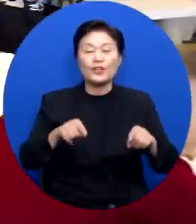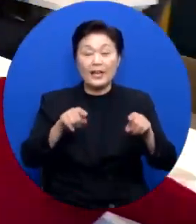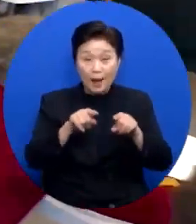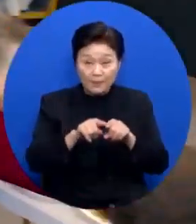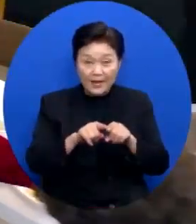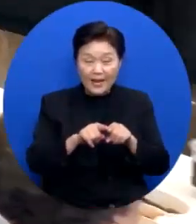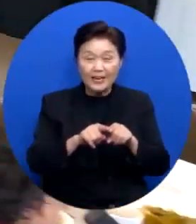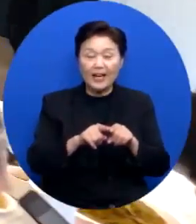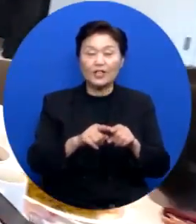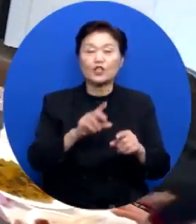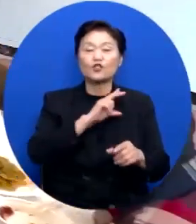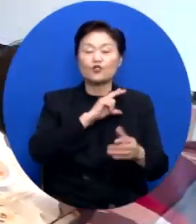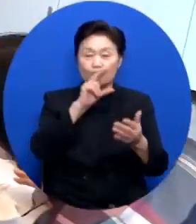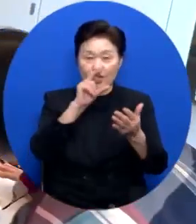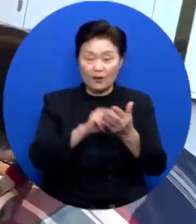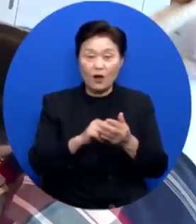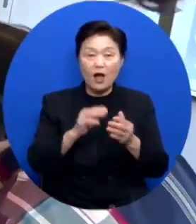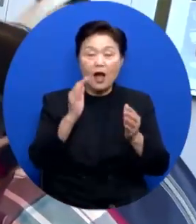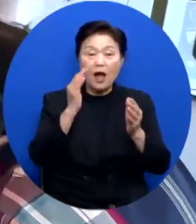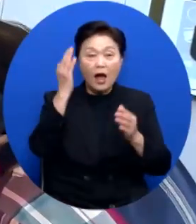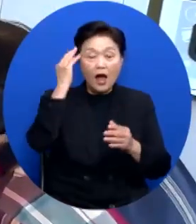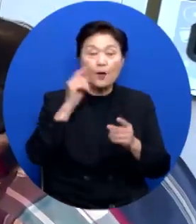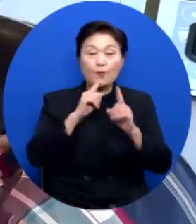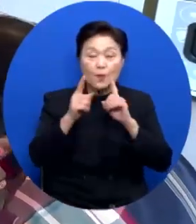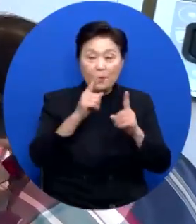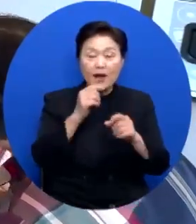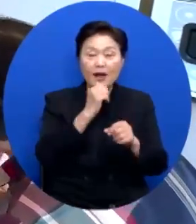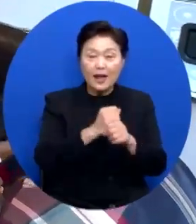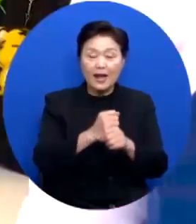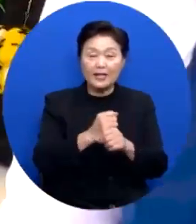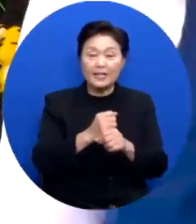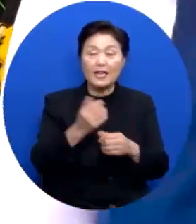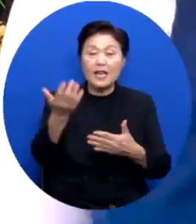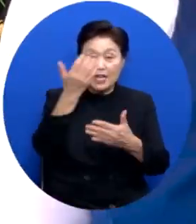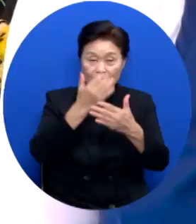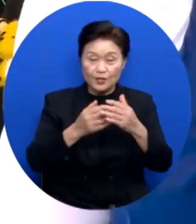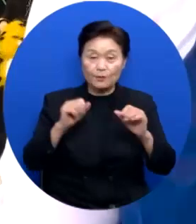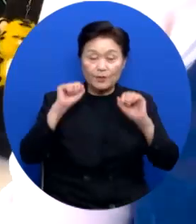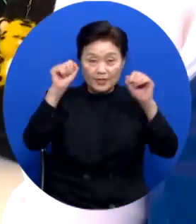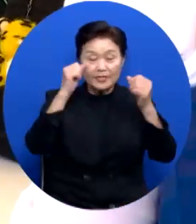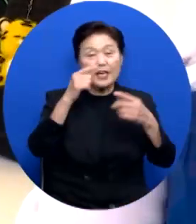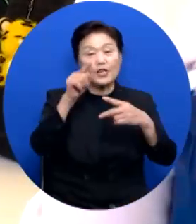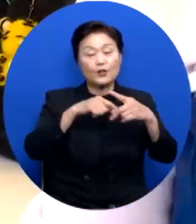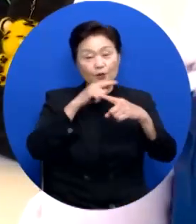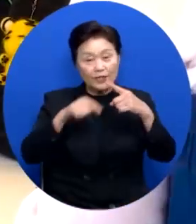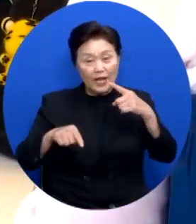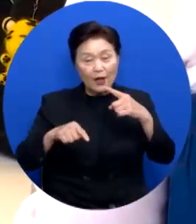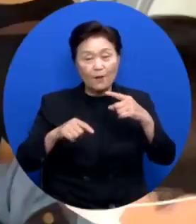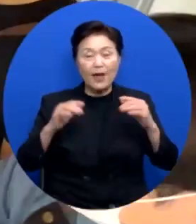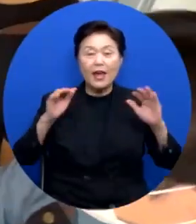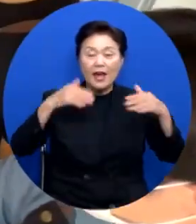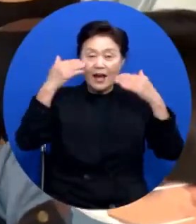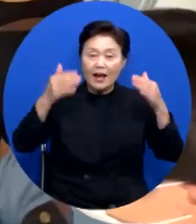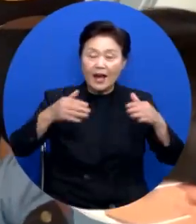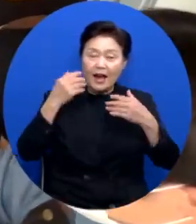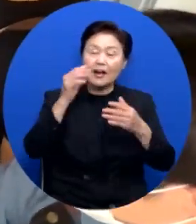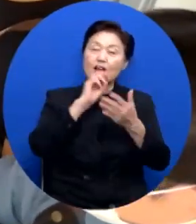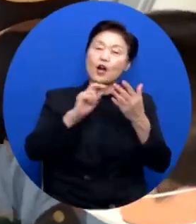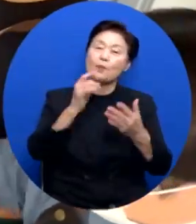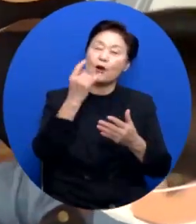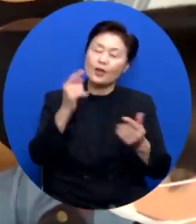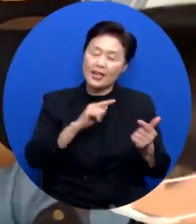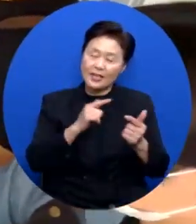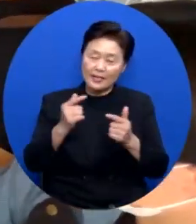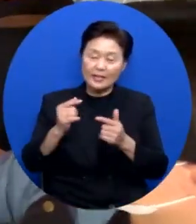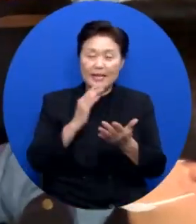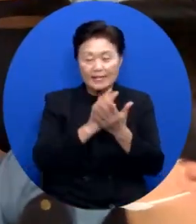주제 아래 한국어 말하기 경연대회와 이주민 체육대회, 이주민 가을음악회와 K-댄스 경연 등 다채로운 행사를